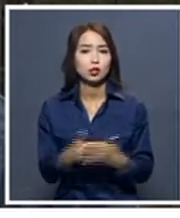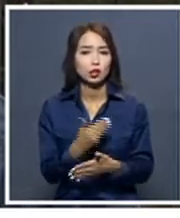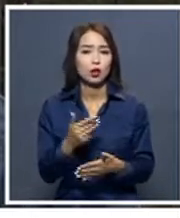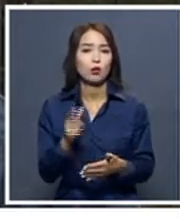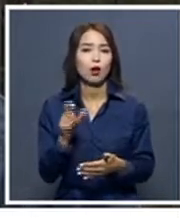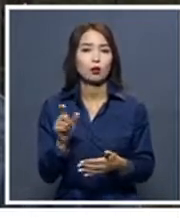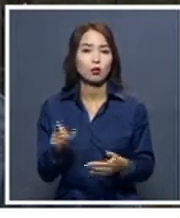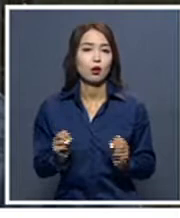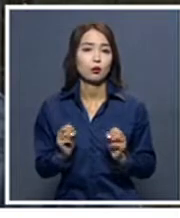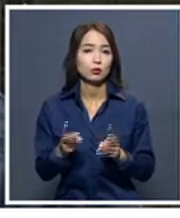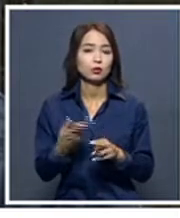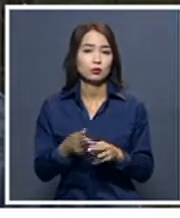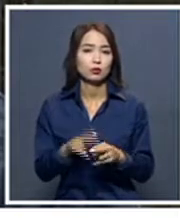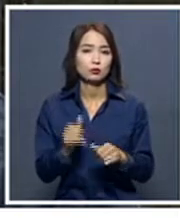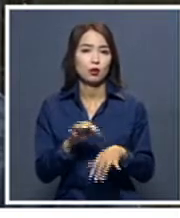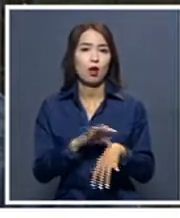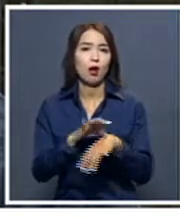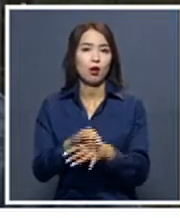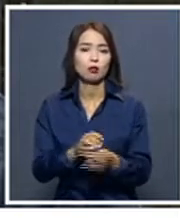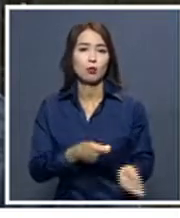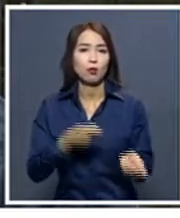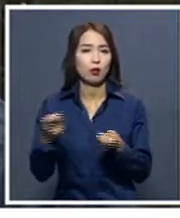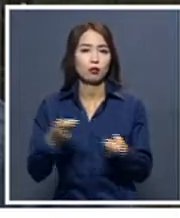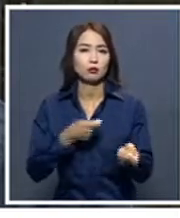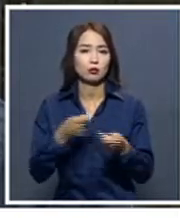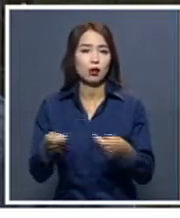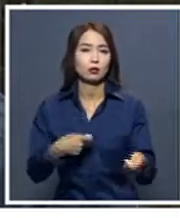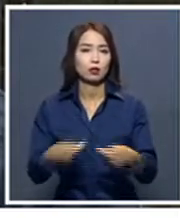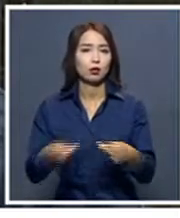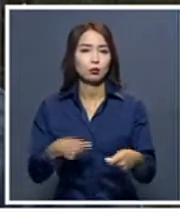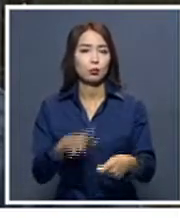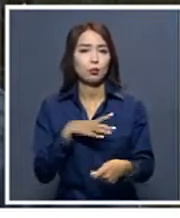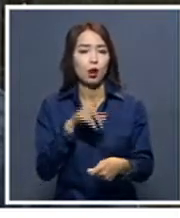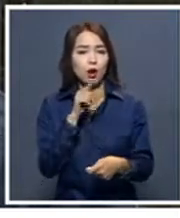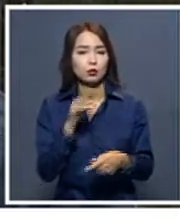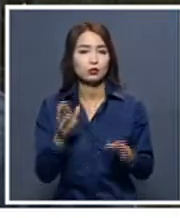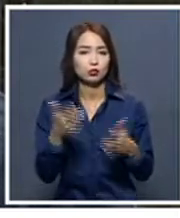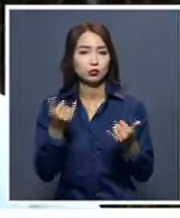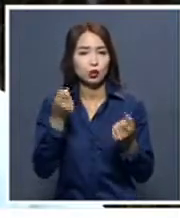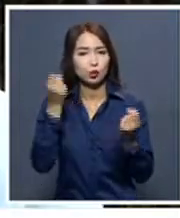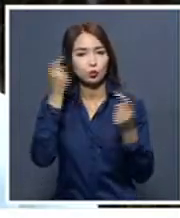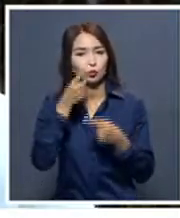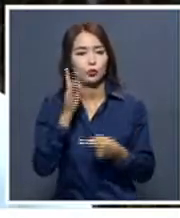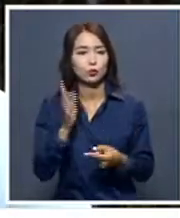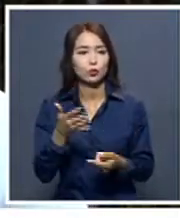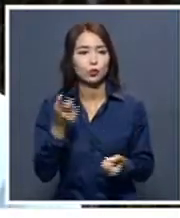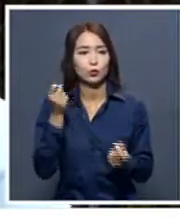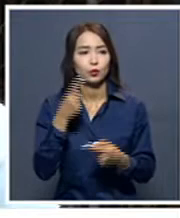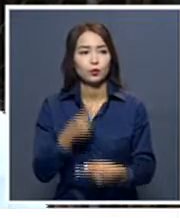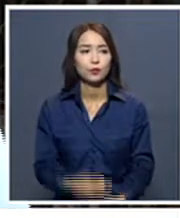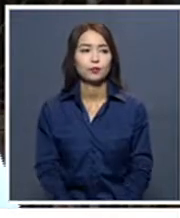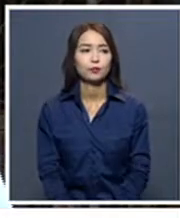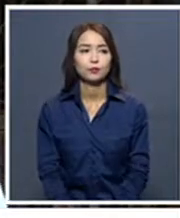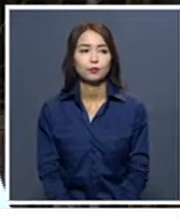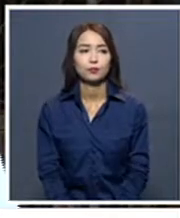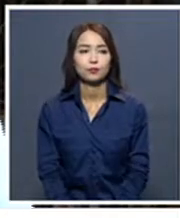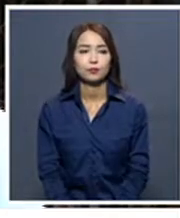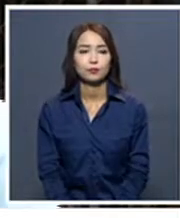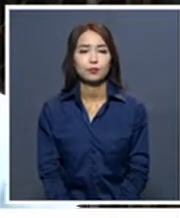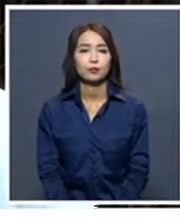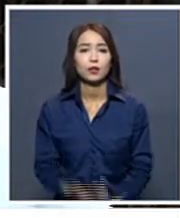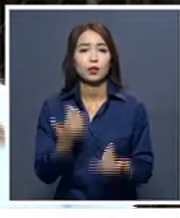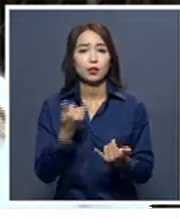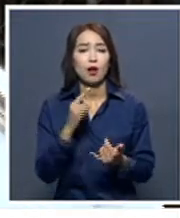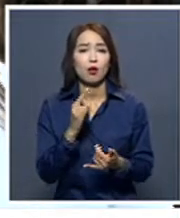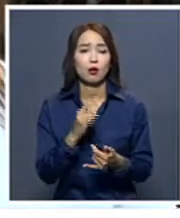тауып, сол кісіге апара жатқан. Қазіргі таңда ол кісі де анықталуда. Бұлар кішкентай болғандықтан, бұлар күніге 800